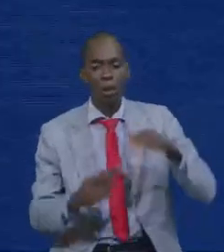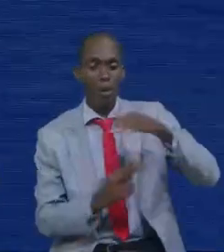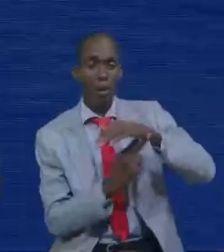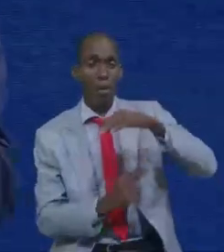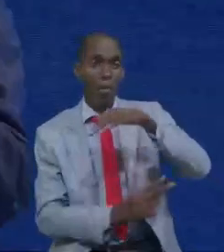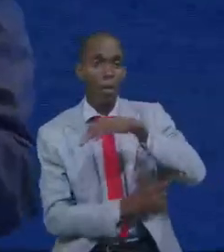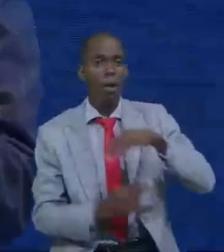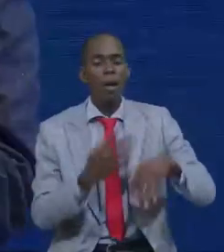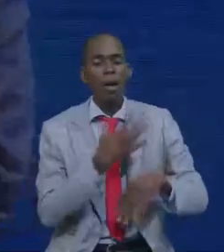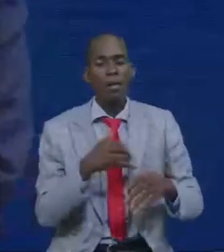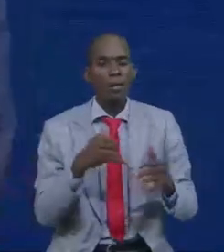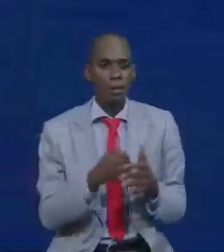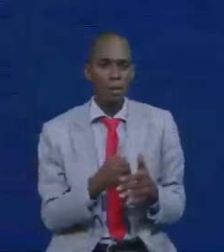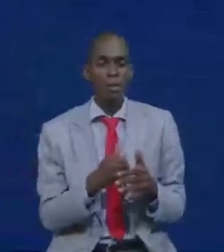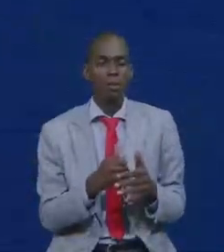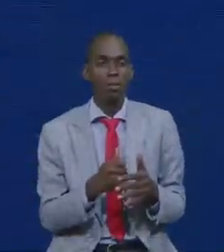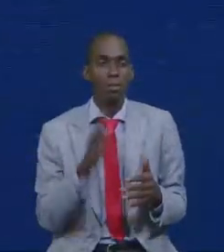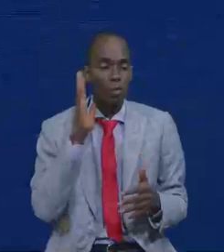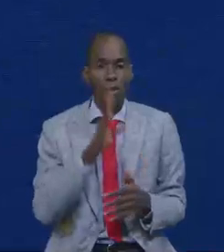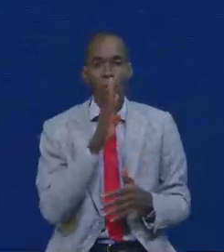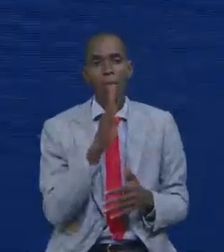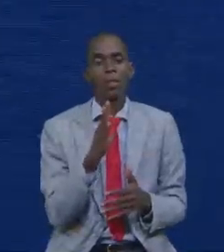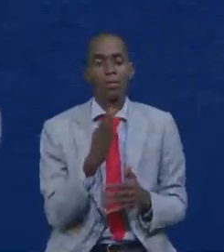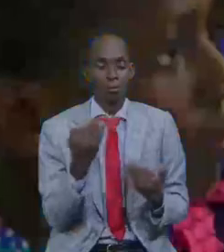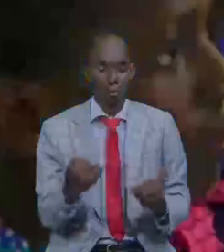Et quiconque, ce soir,